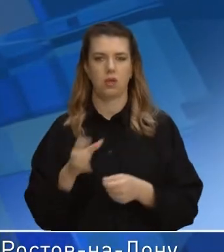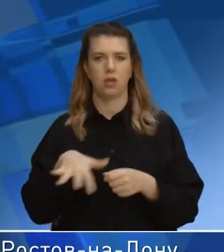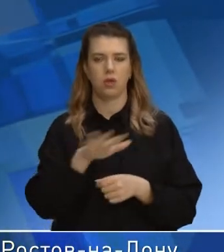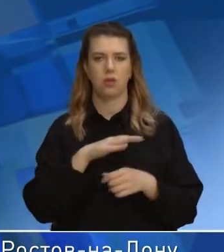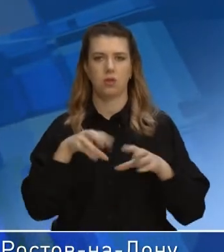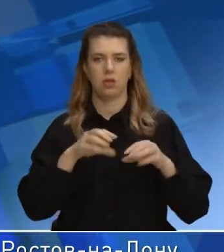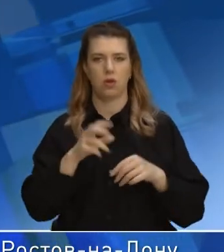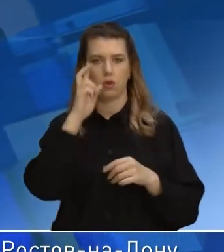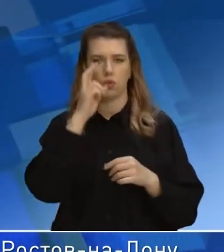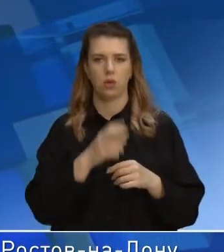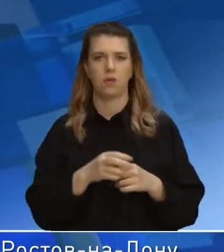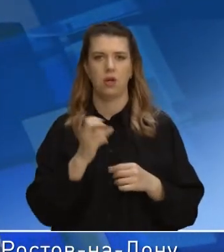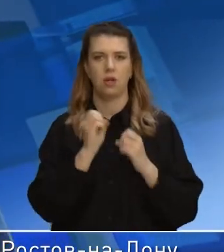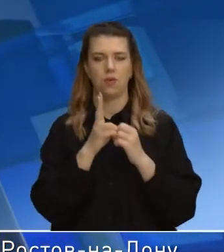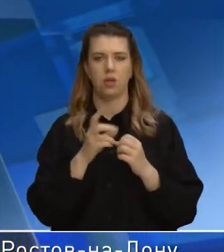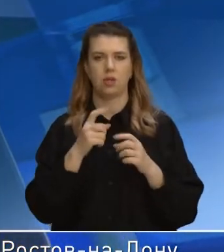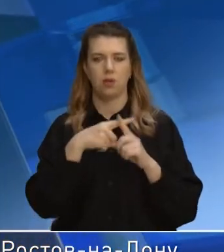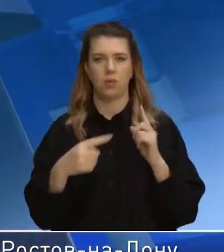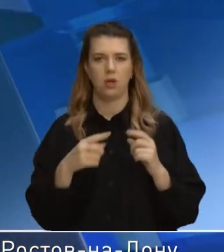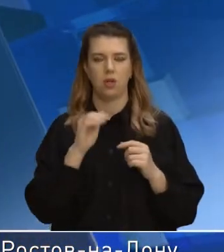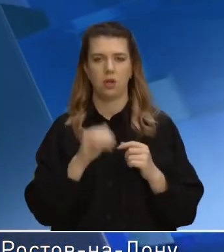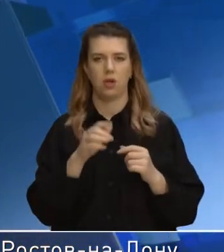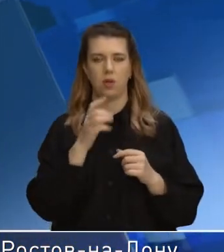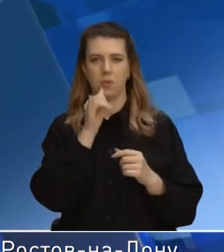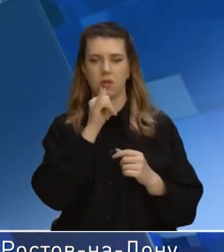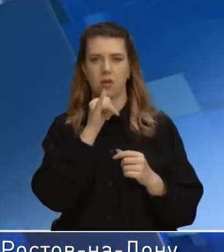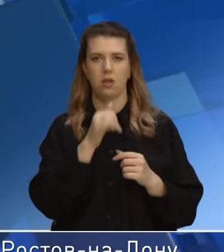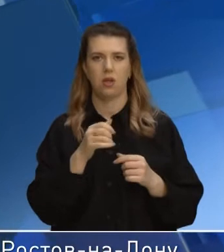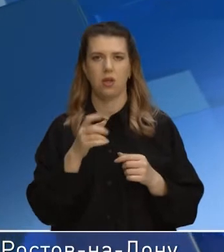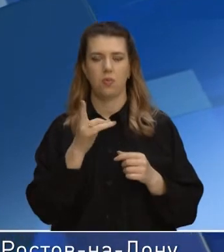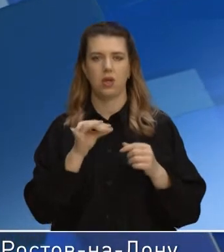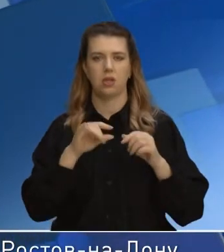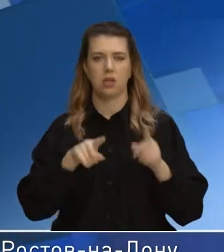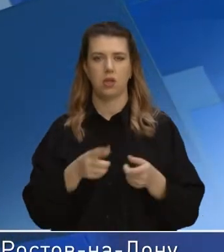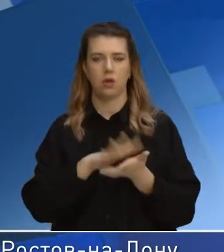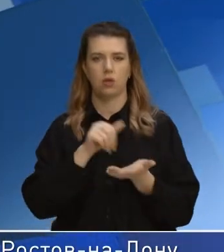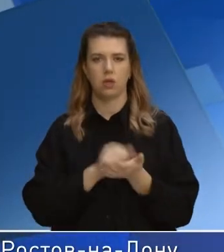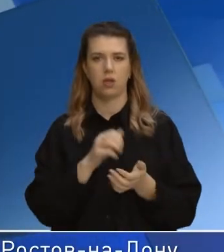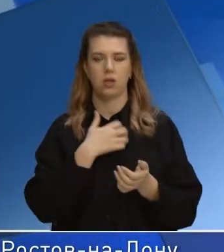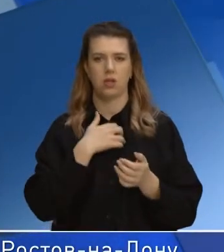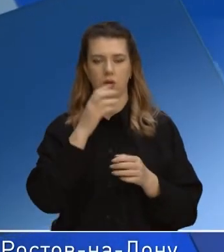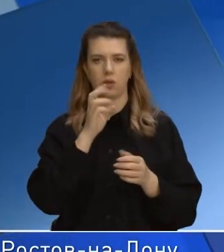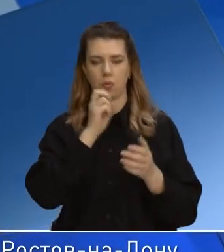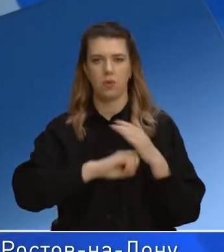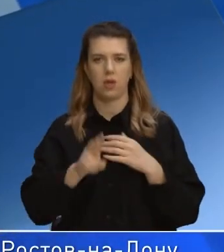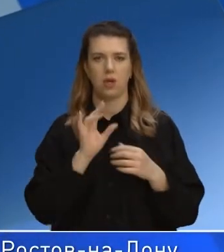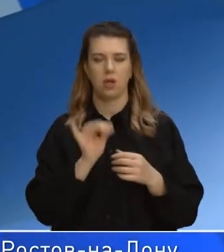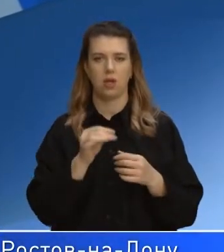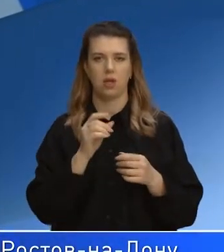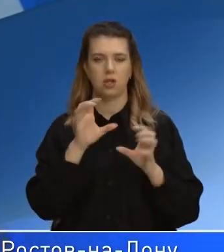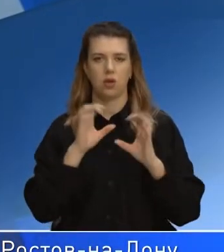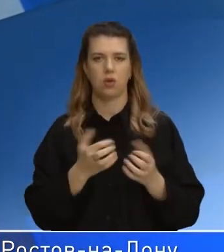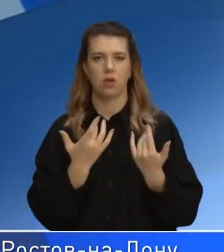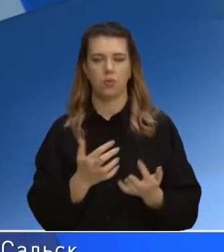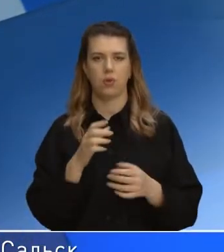территории соседнего государства 12 с половиной тысяч пачек сигарет при не задержание нарушителями пытались скрыться игнорируя законные требования